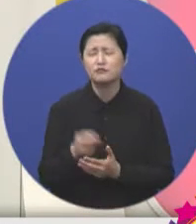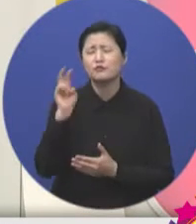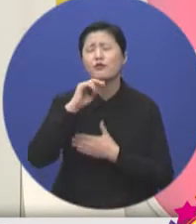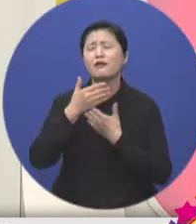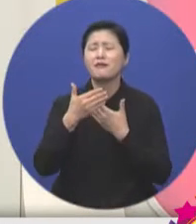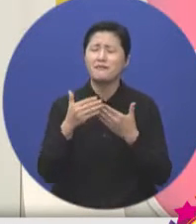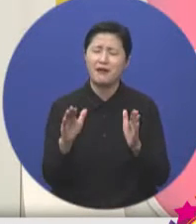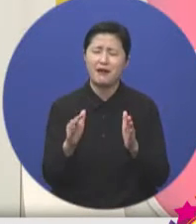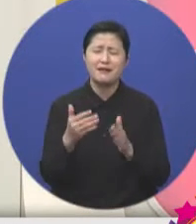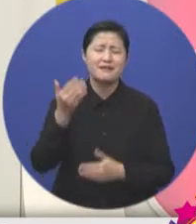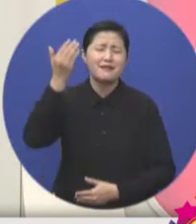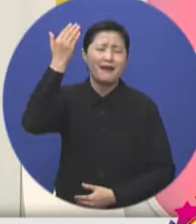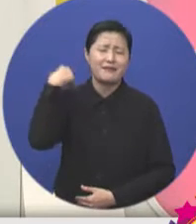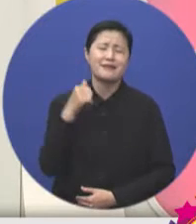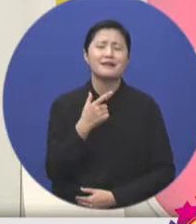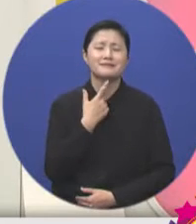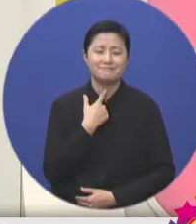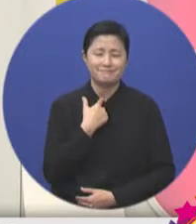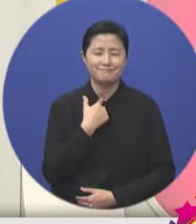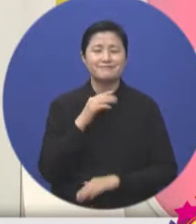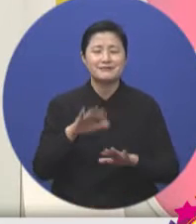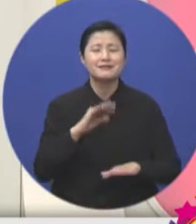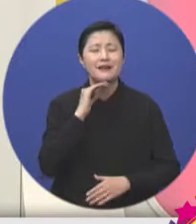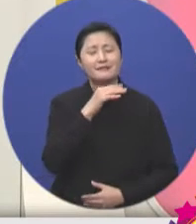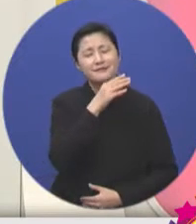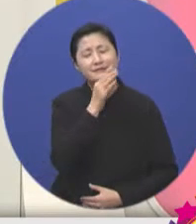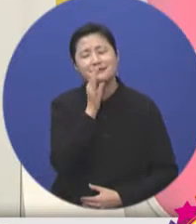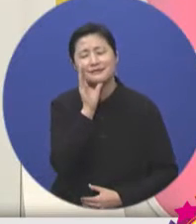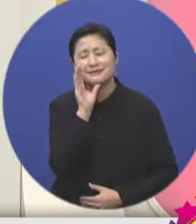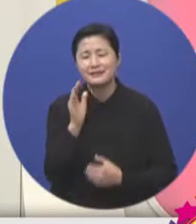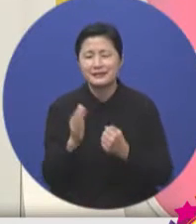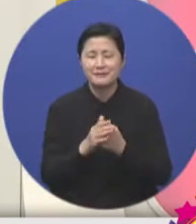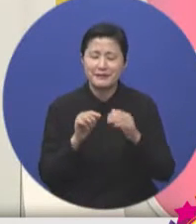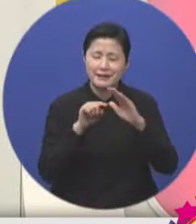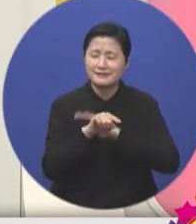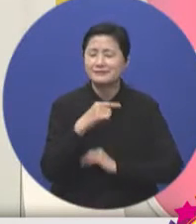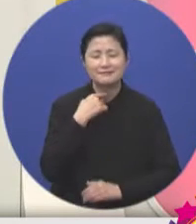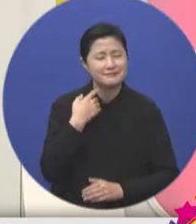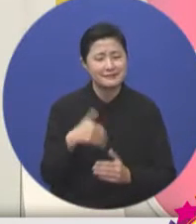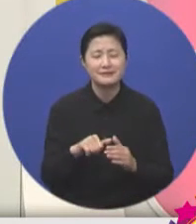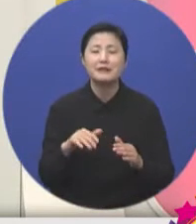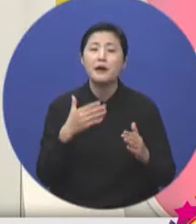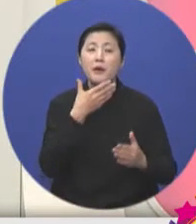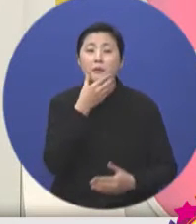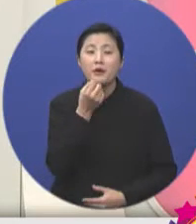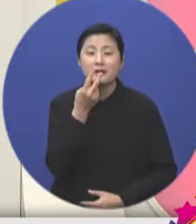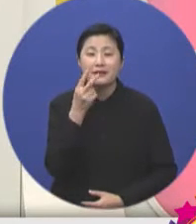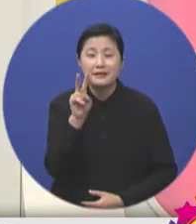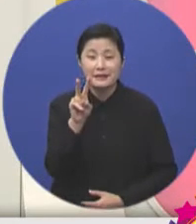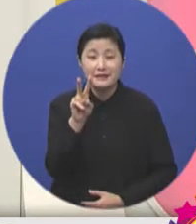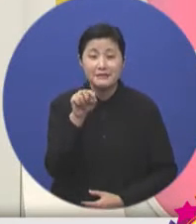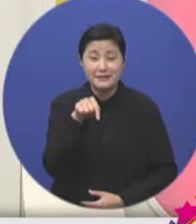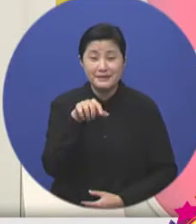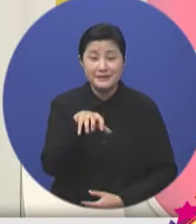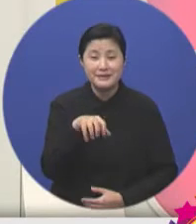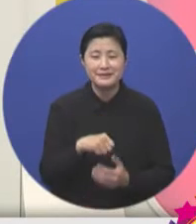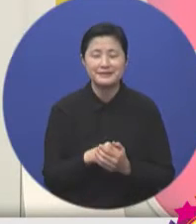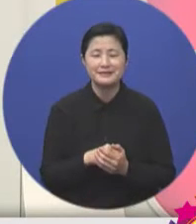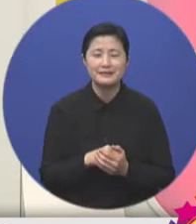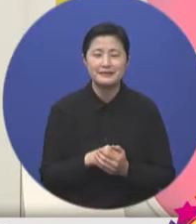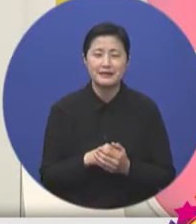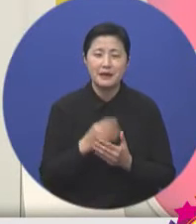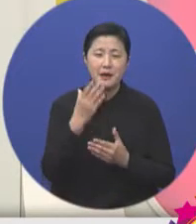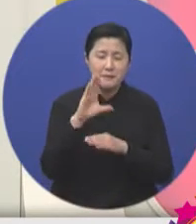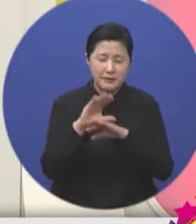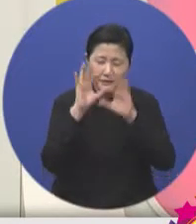노래방은 전에 좀 댕겼는데 이제는 나이도 먹고 안 댕겼어요. 그런데 내가 벚기TV 이것은 내가 꼭